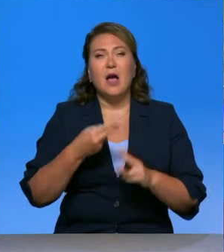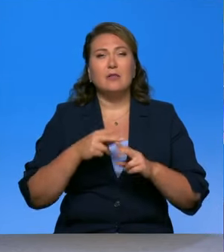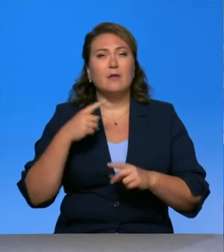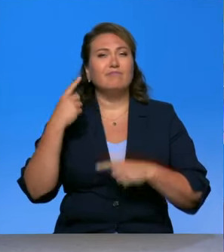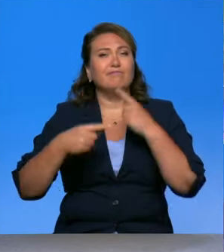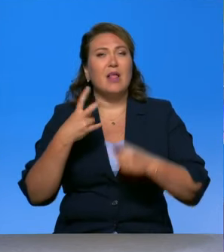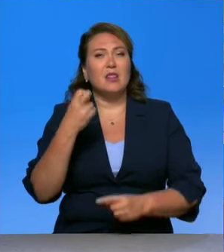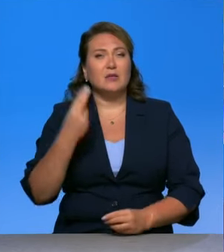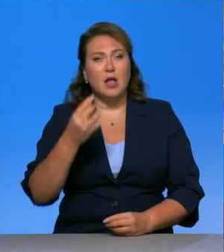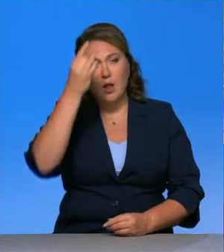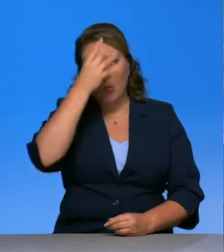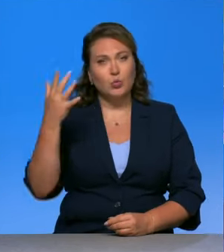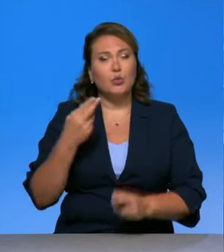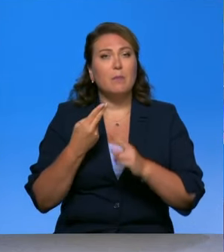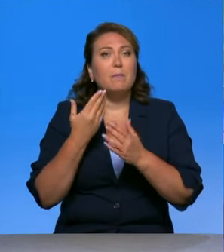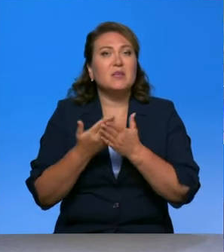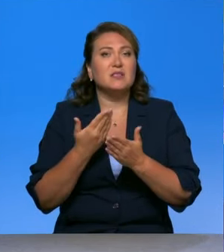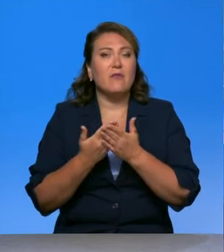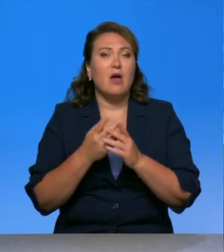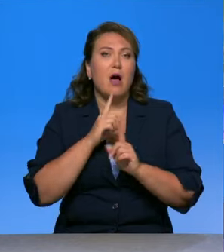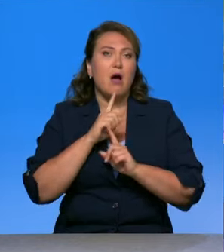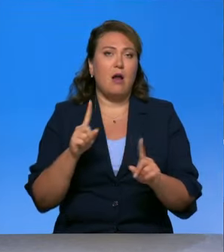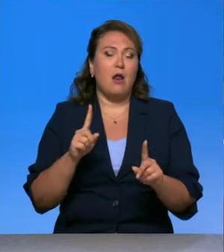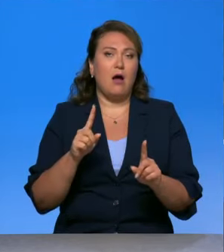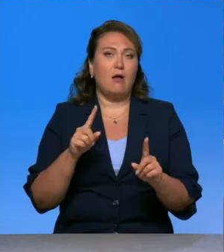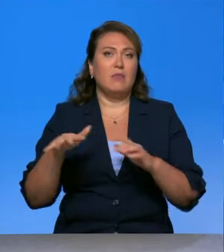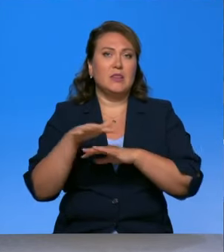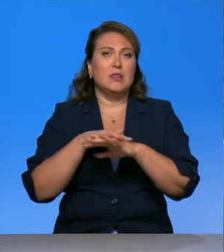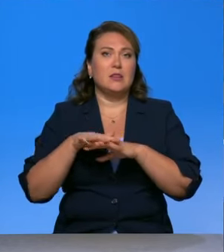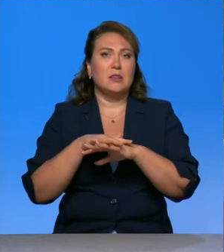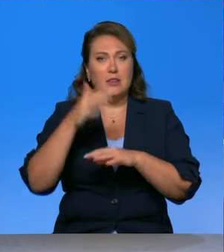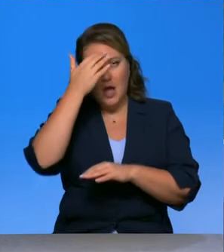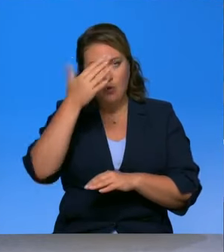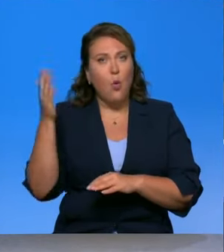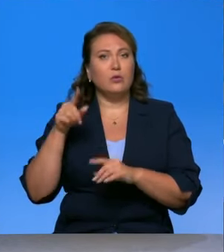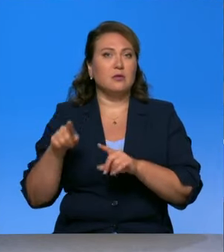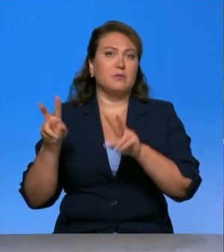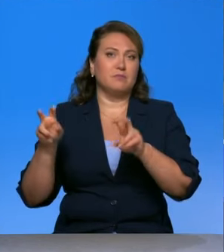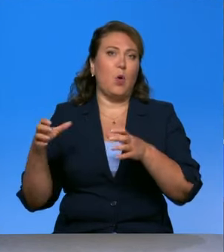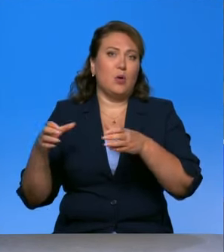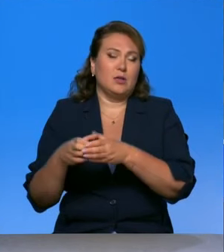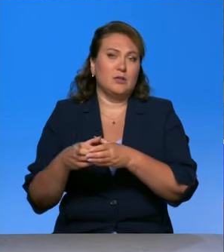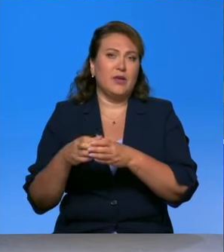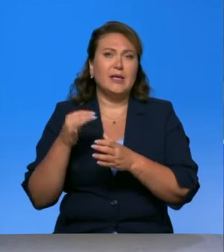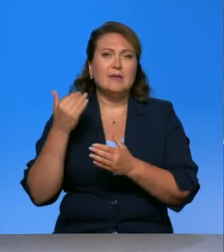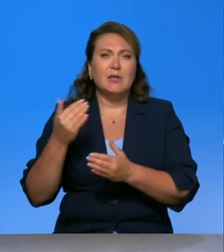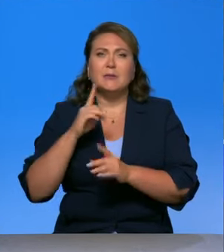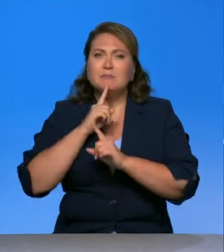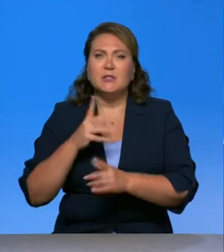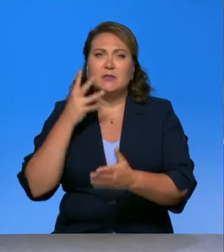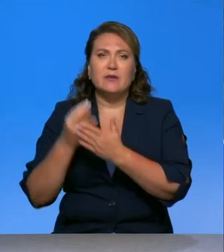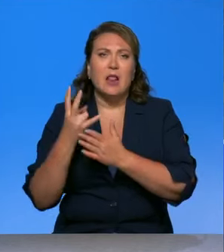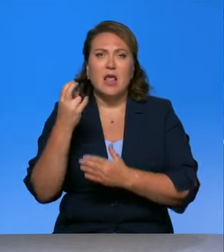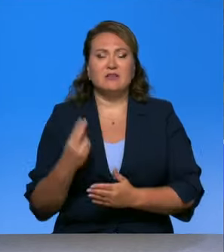национальная, она представлена в виде каких-то а-ля народных коллективов, которые тоже, знаете, стилизованы от народной культуры, там нет ничего. Вот,